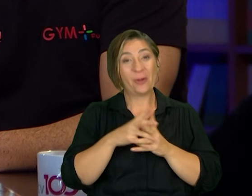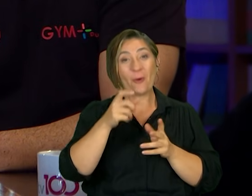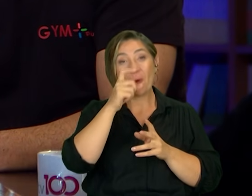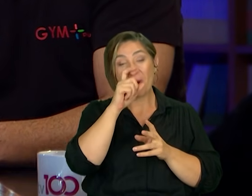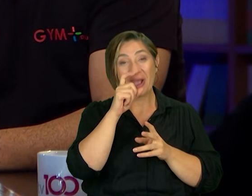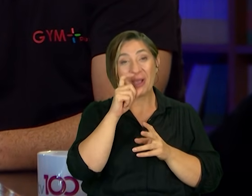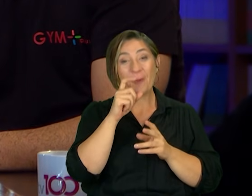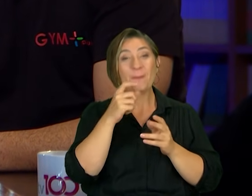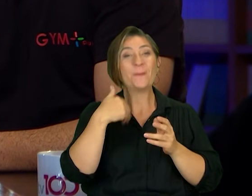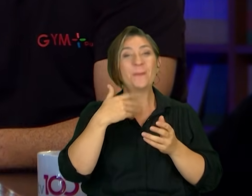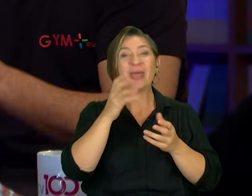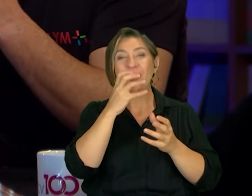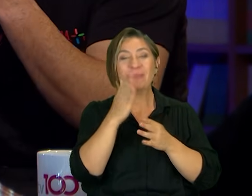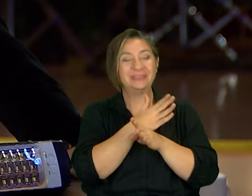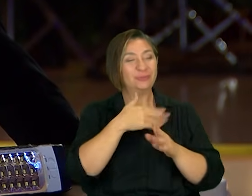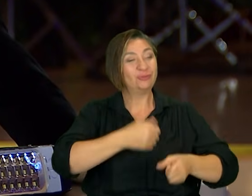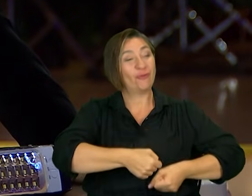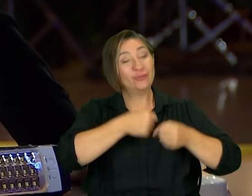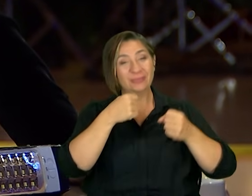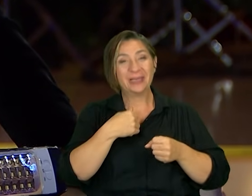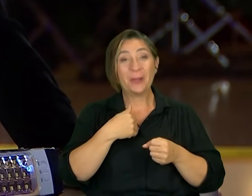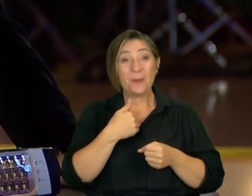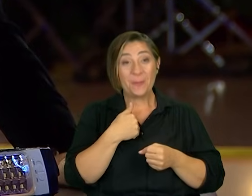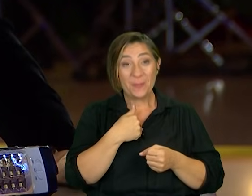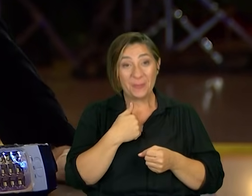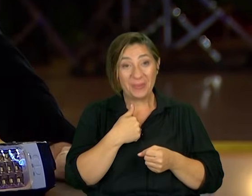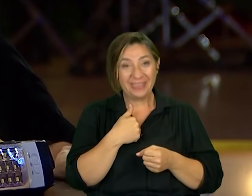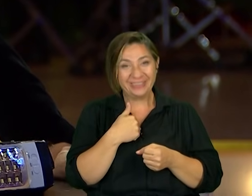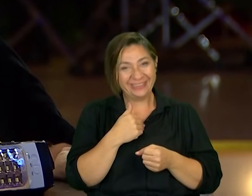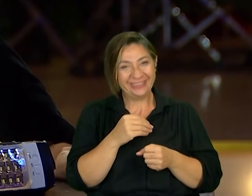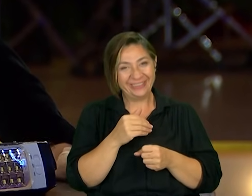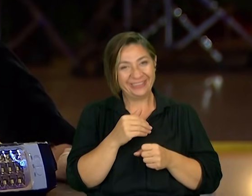Okan Bey, manavı dövdüm diye geldim. Okan Bey, benim mesela